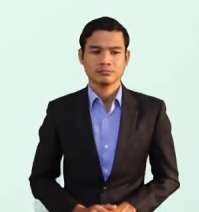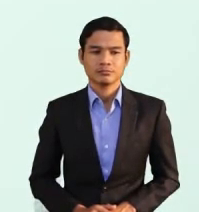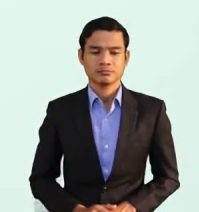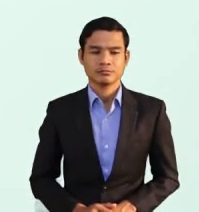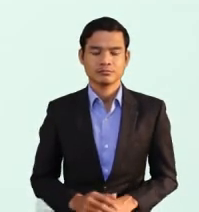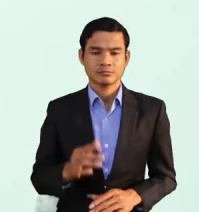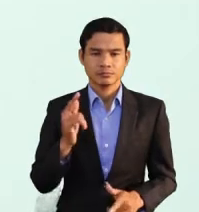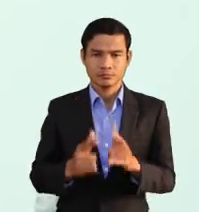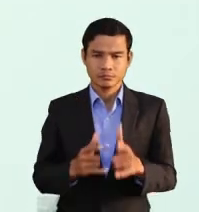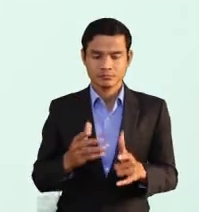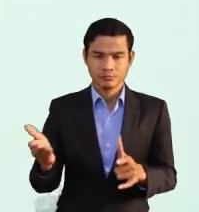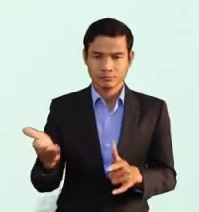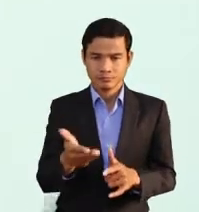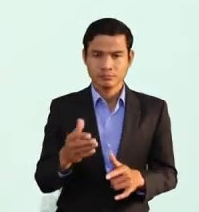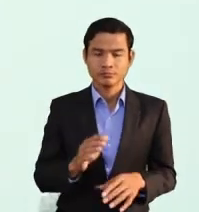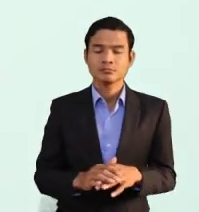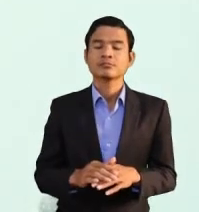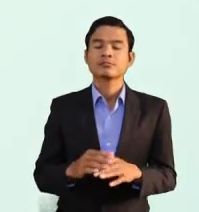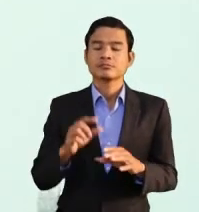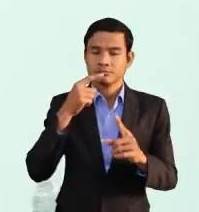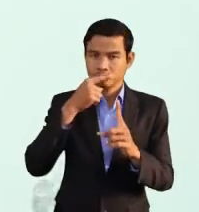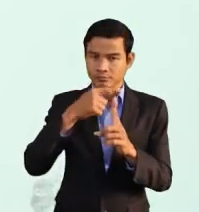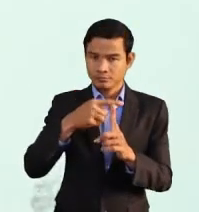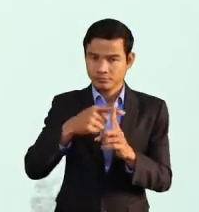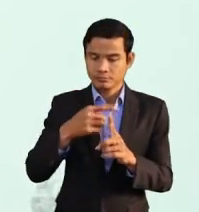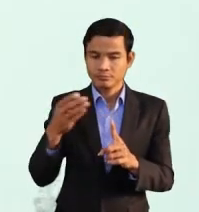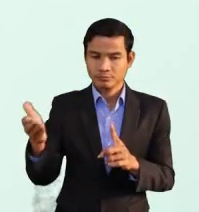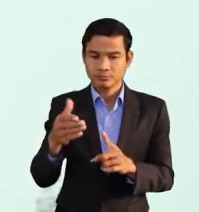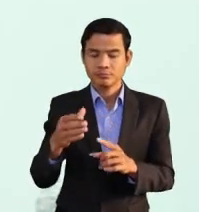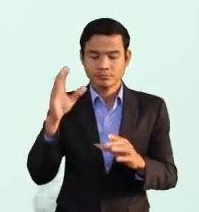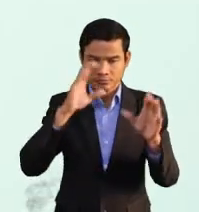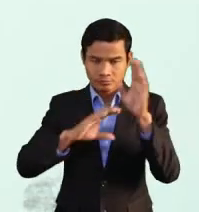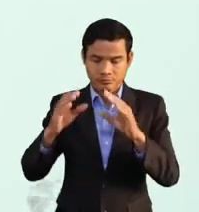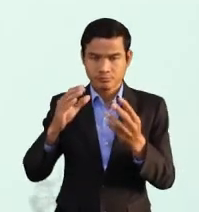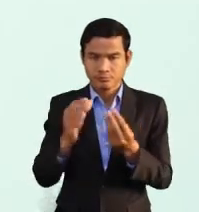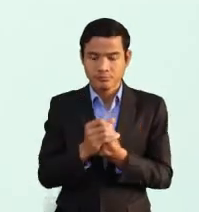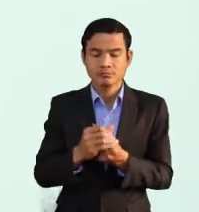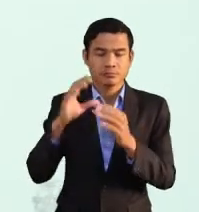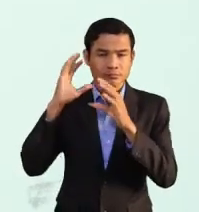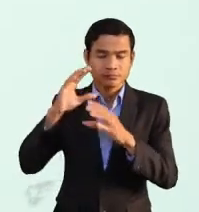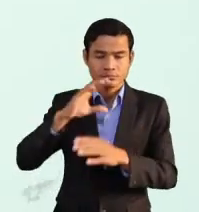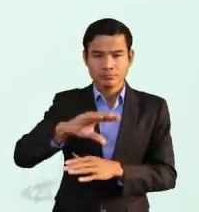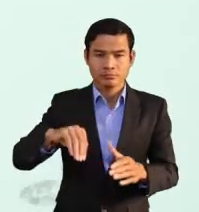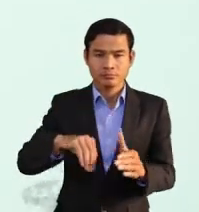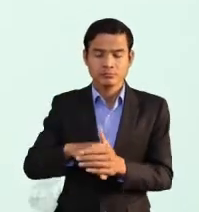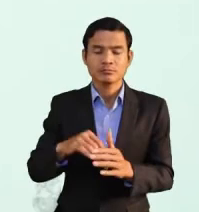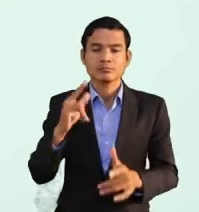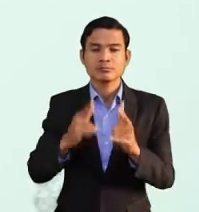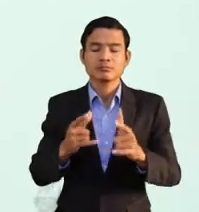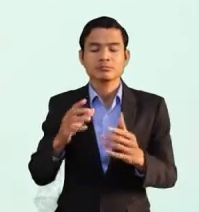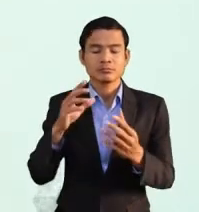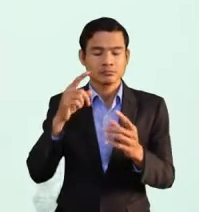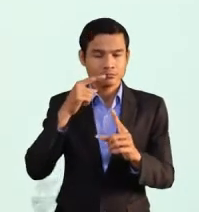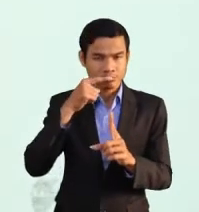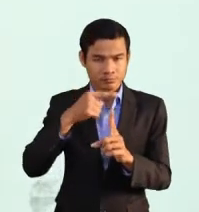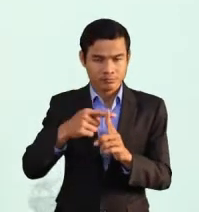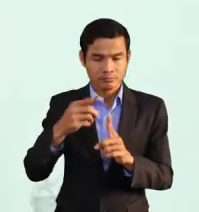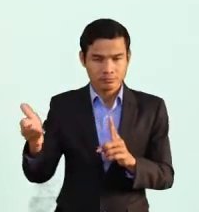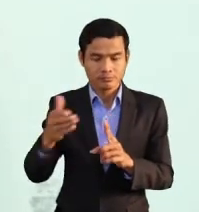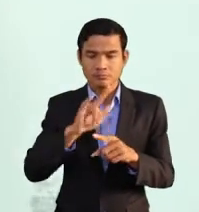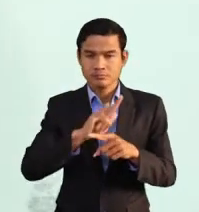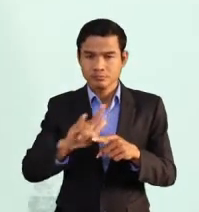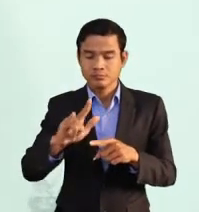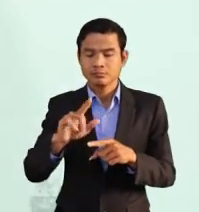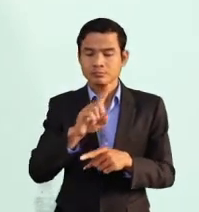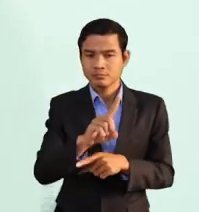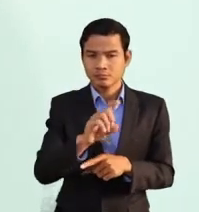ba sân chỉ còn bầu nè được chấm nuôn phải đồng tiếng ó ba sân chỉ còn thưa phần màn bị thị bố cứ còn dọc